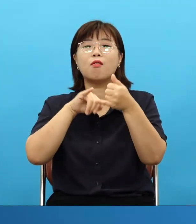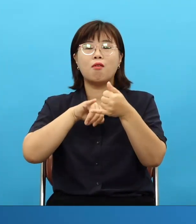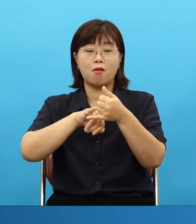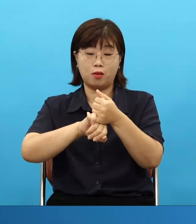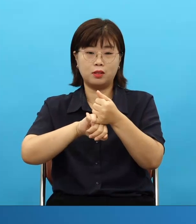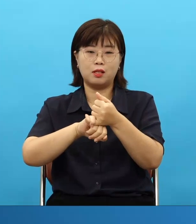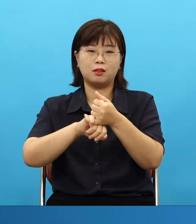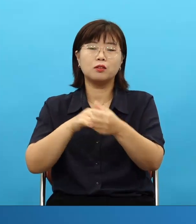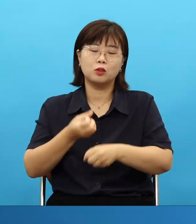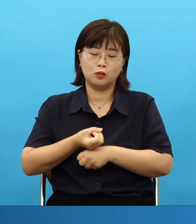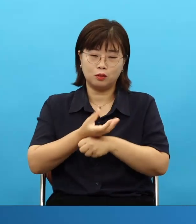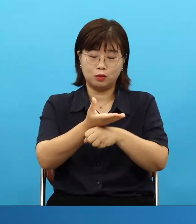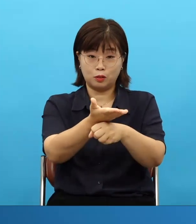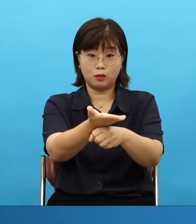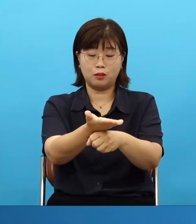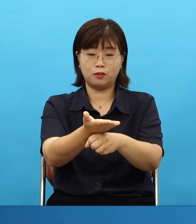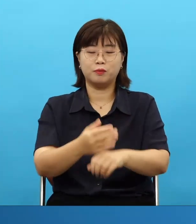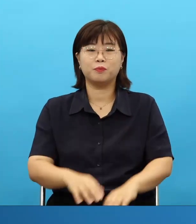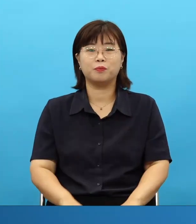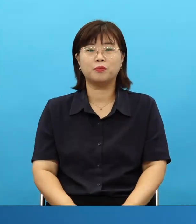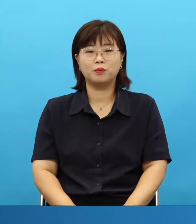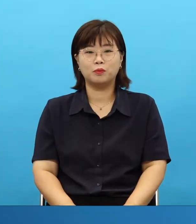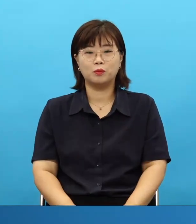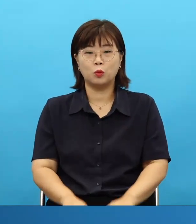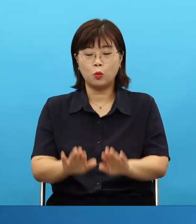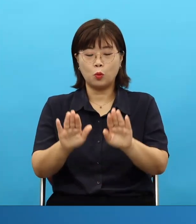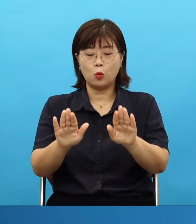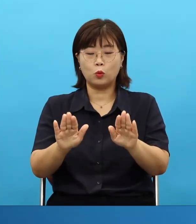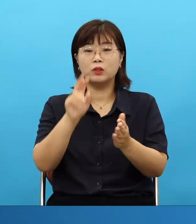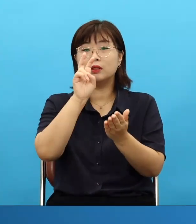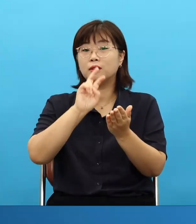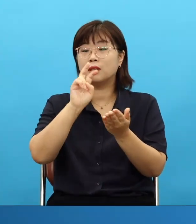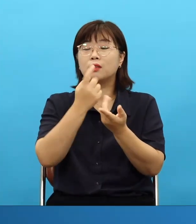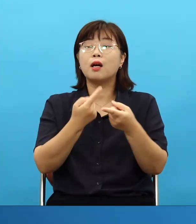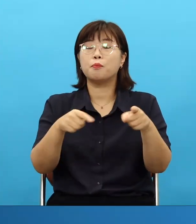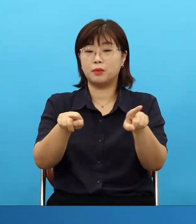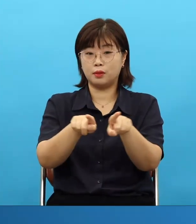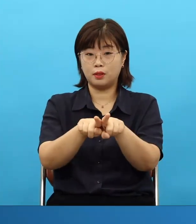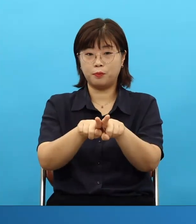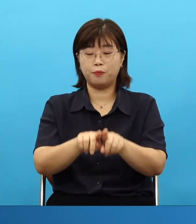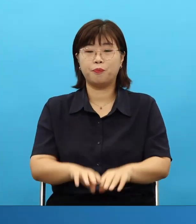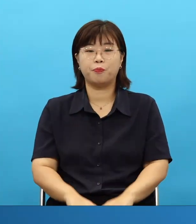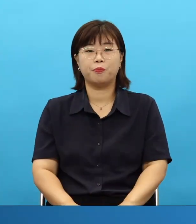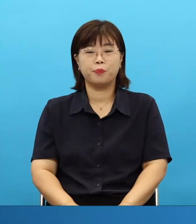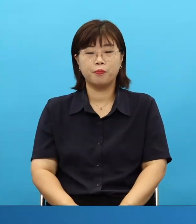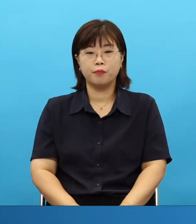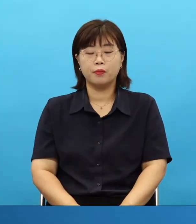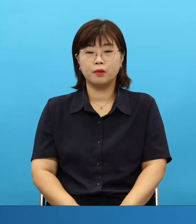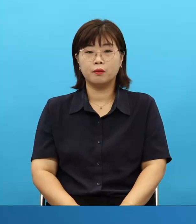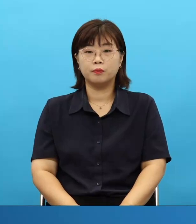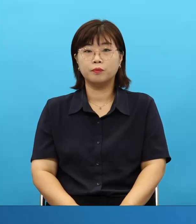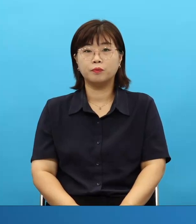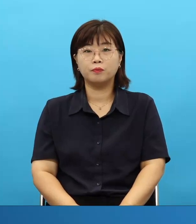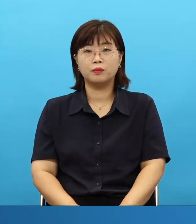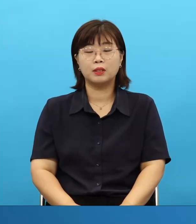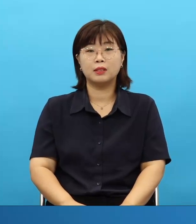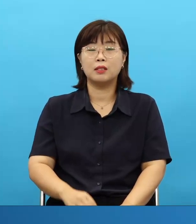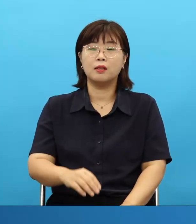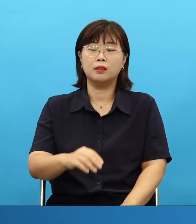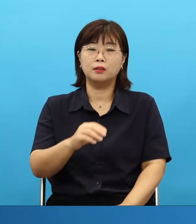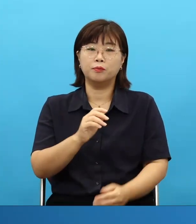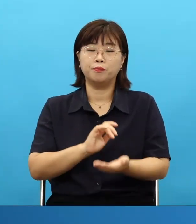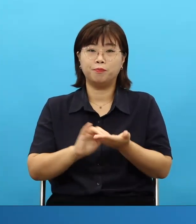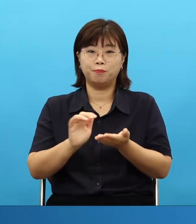주실 겁니다. 내 주와 맺은 언약은 영불변하시니. 찬송가 370장